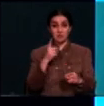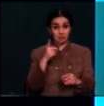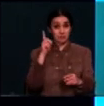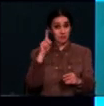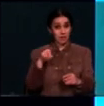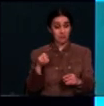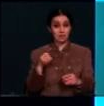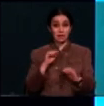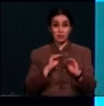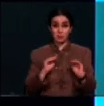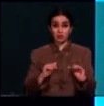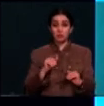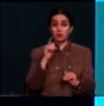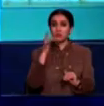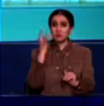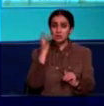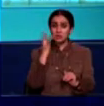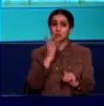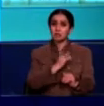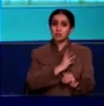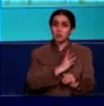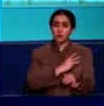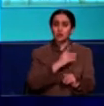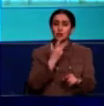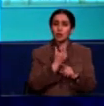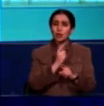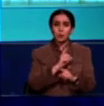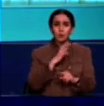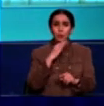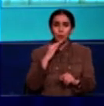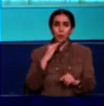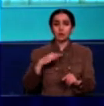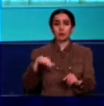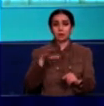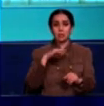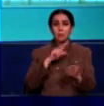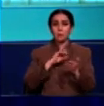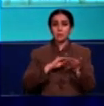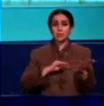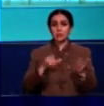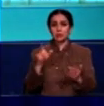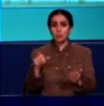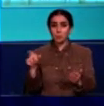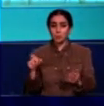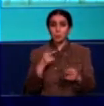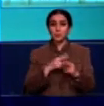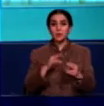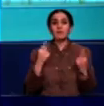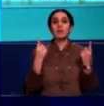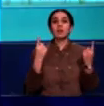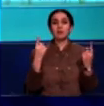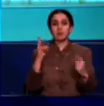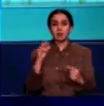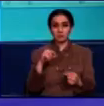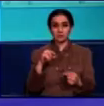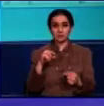тема любви была всегда заветной темой для многих писателей и поэтов. Помните великого Наваи, когда